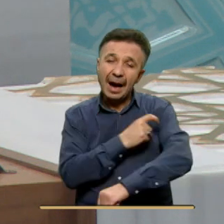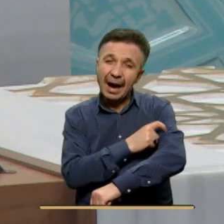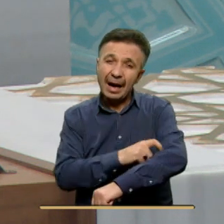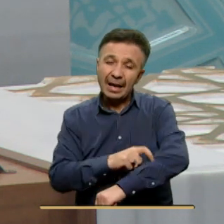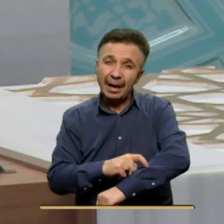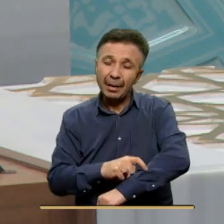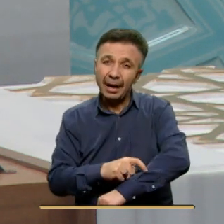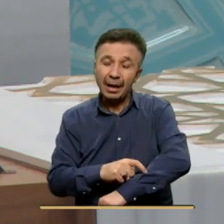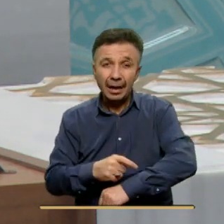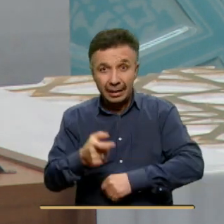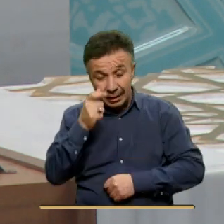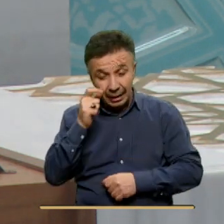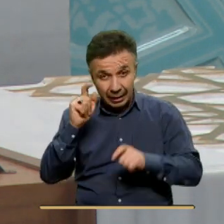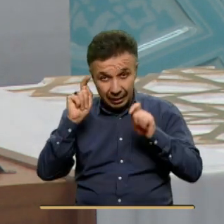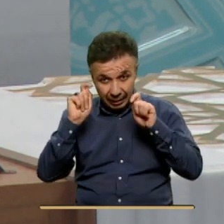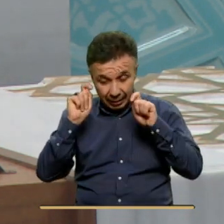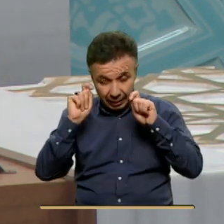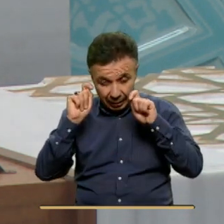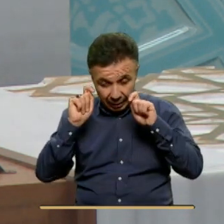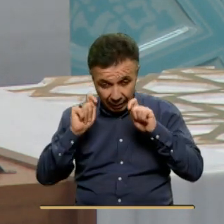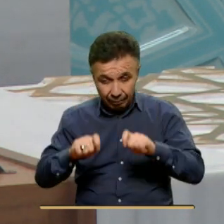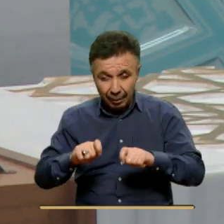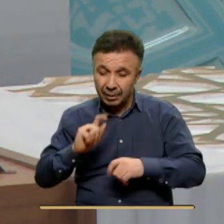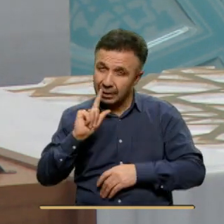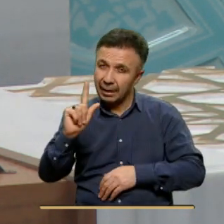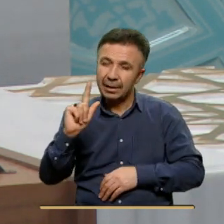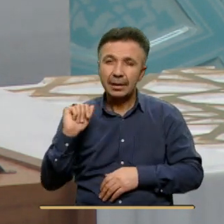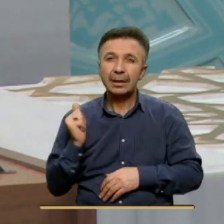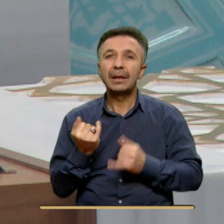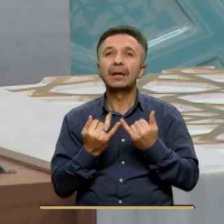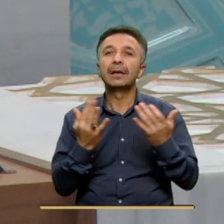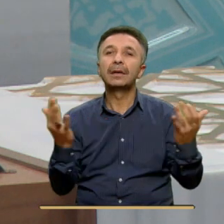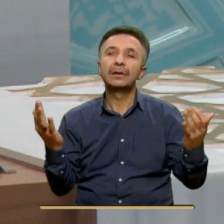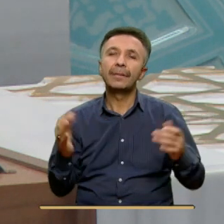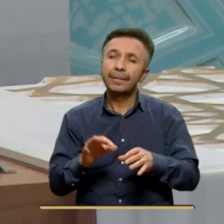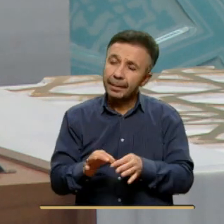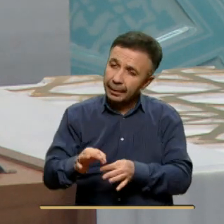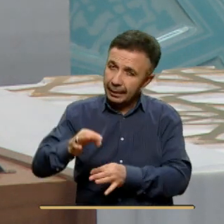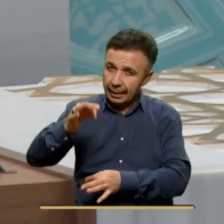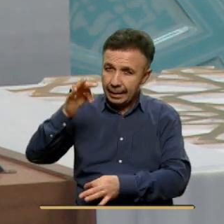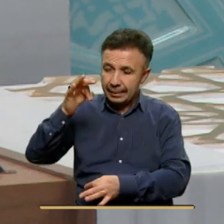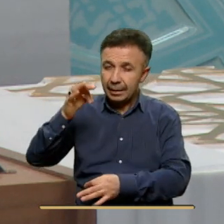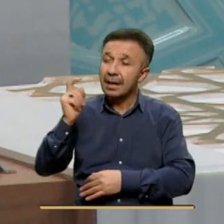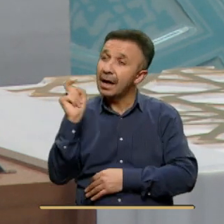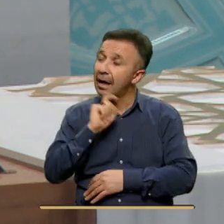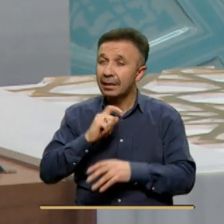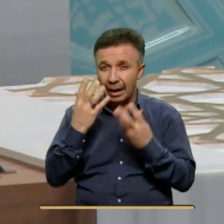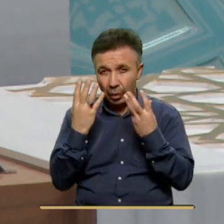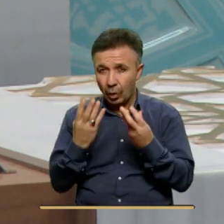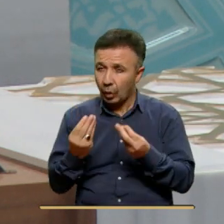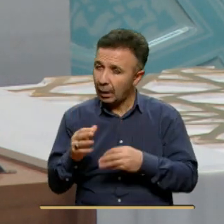uyanık olmamız gerekmektedir. Değerli kardeşler, insan hata yapabilir.